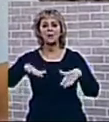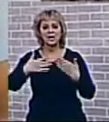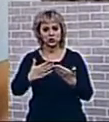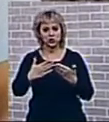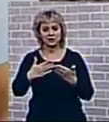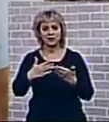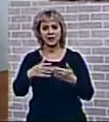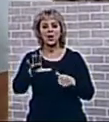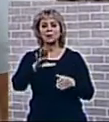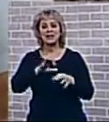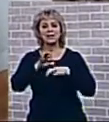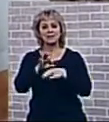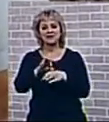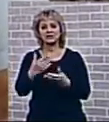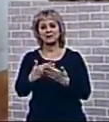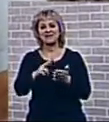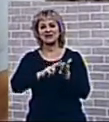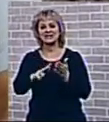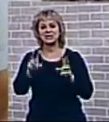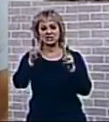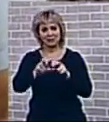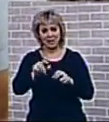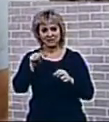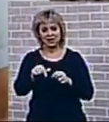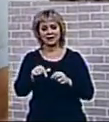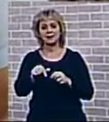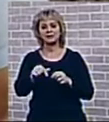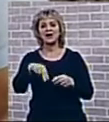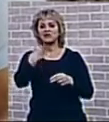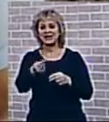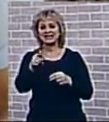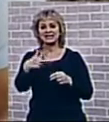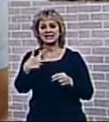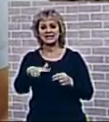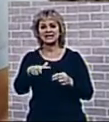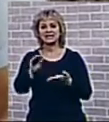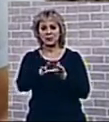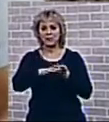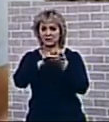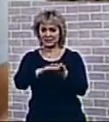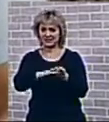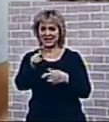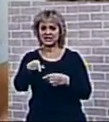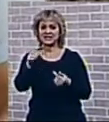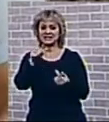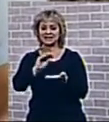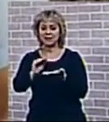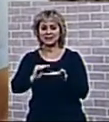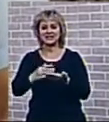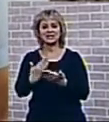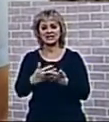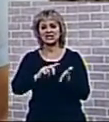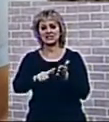обращений. Было проведено около 80 проверок. Выдано 30 предписаний. И составлено